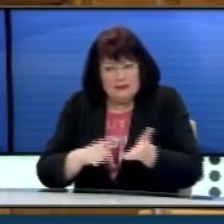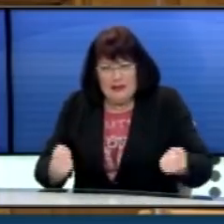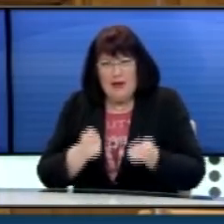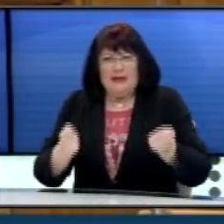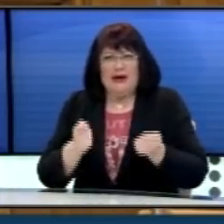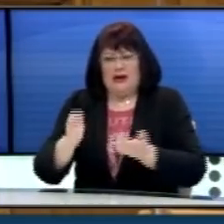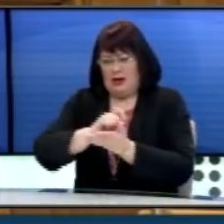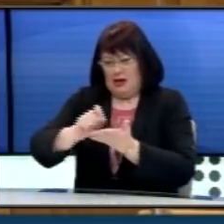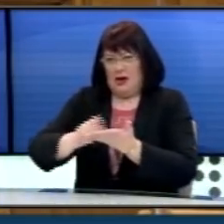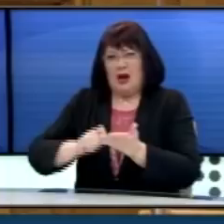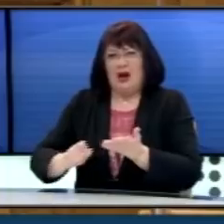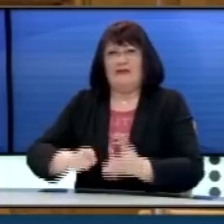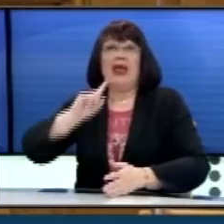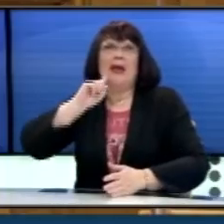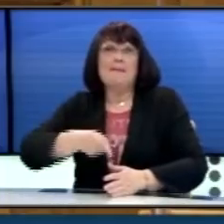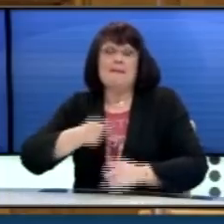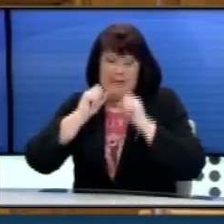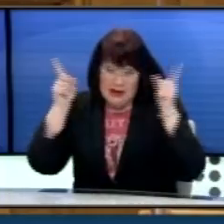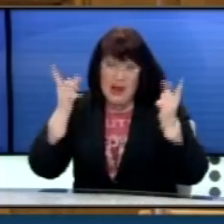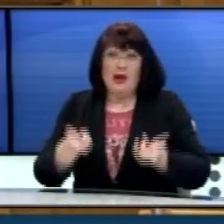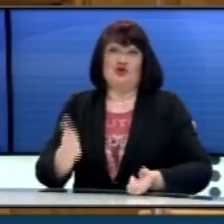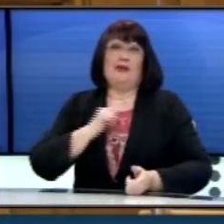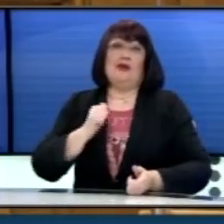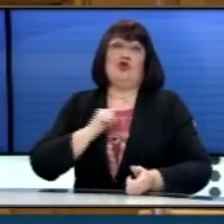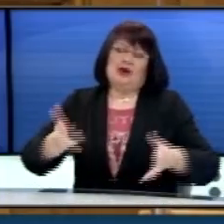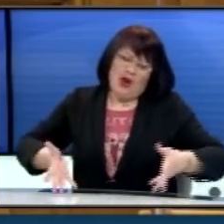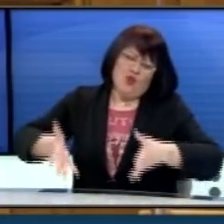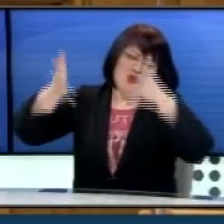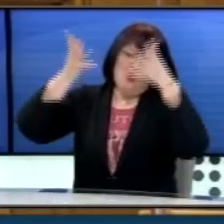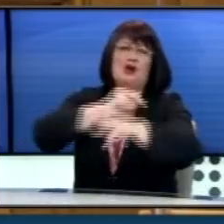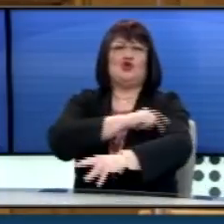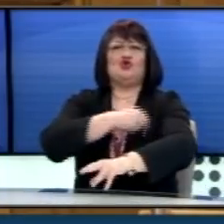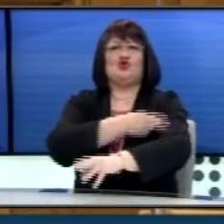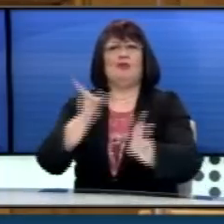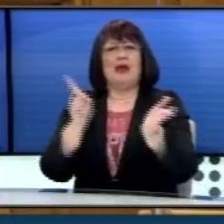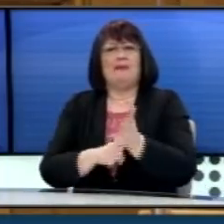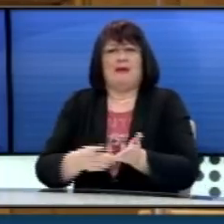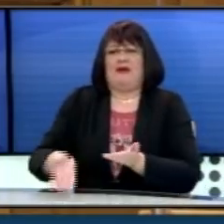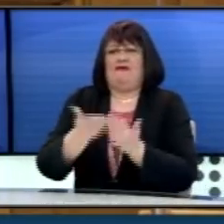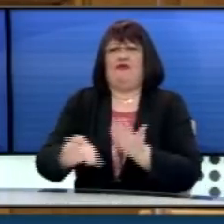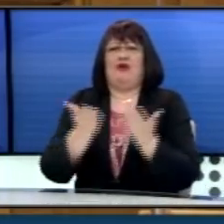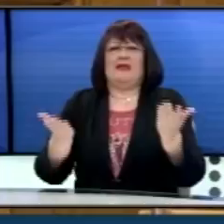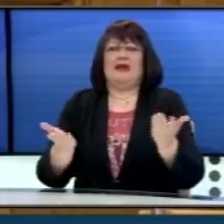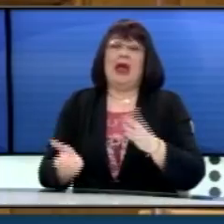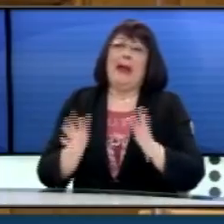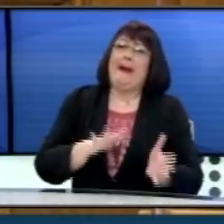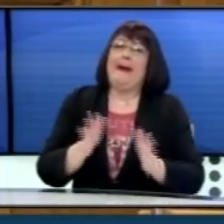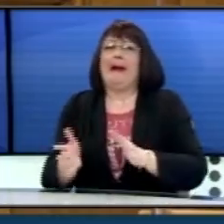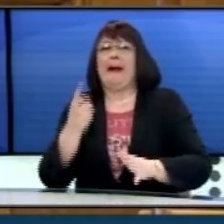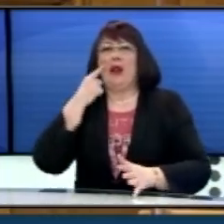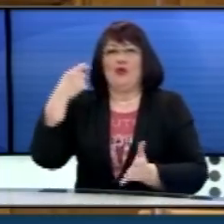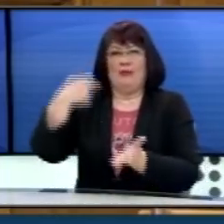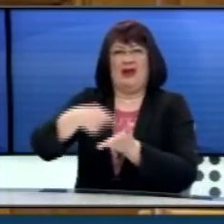γίνει, γράφει, για να επιταχθούν επιτέλους τα ιδιωτικά μεγαθύρια της υγείας, χωρίς ναι μεν αλλά, χωρίς